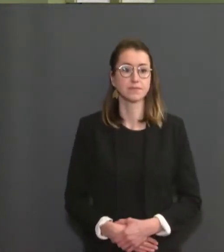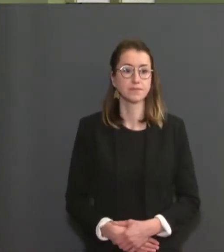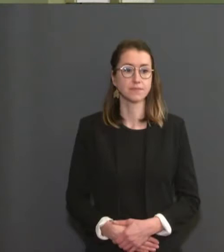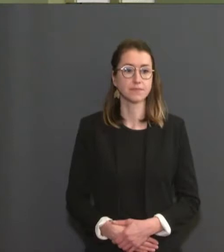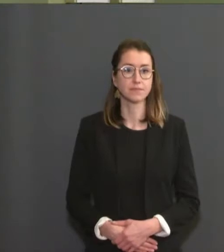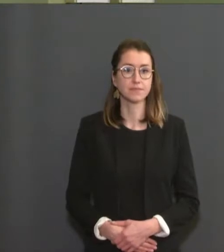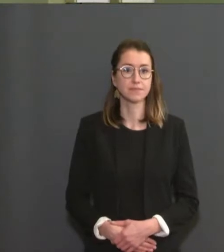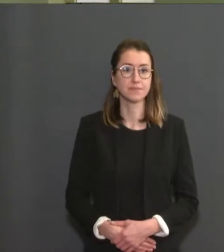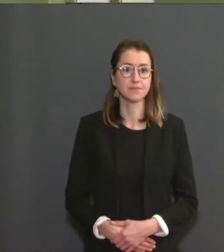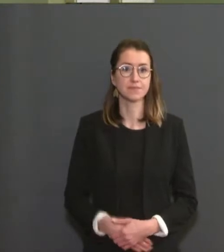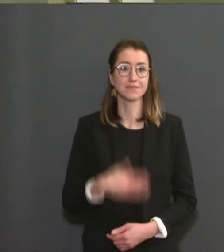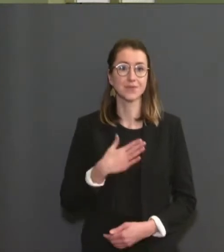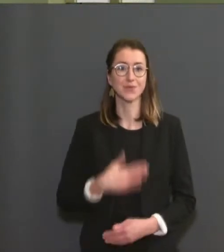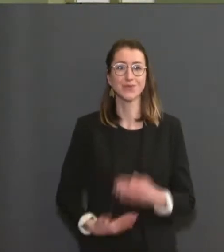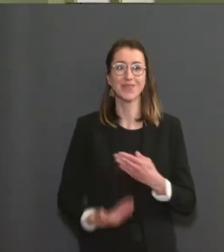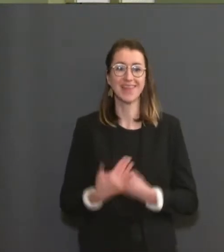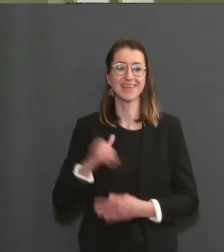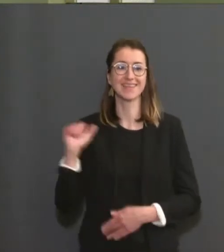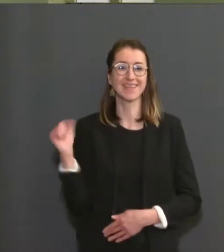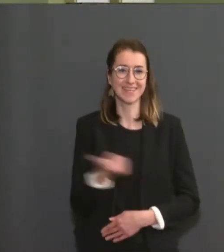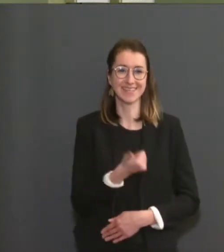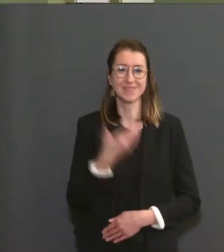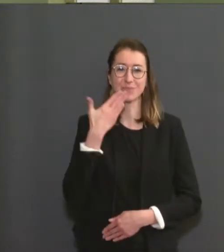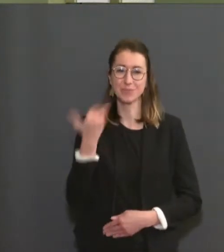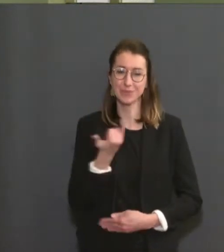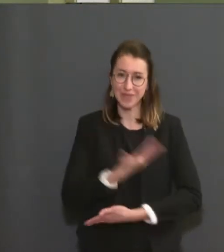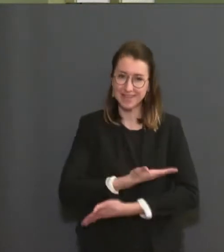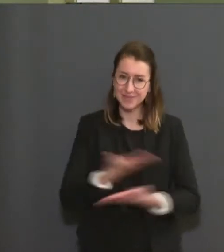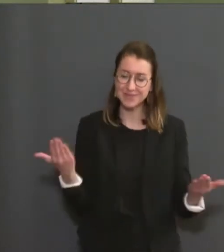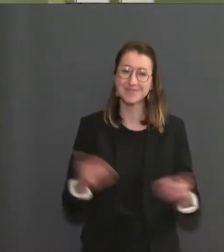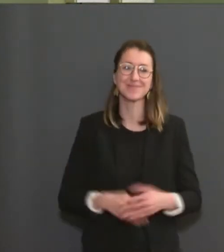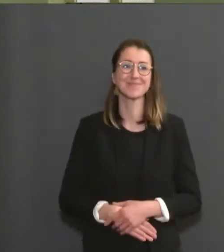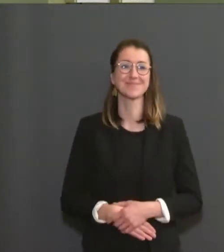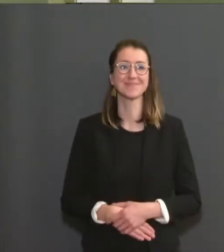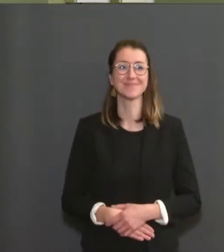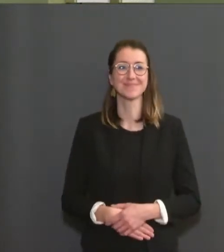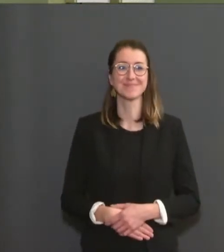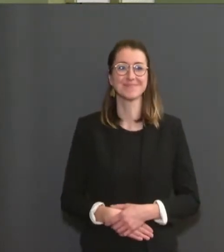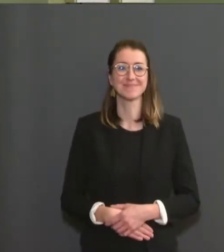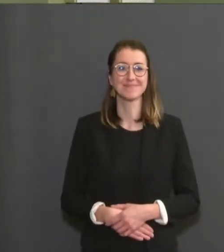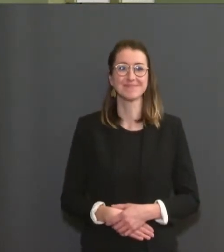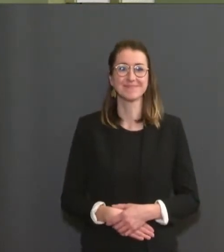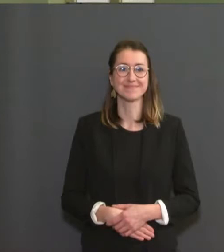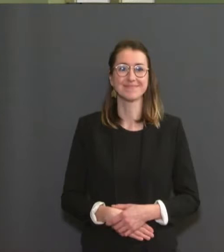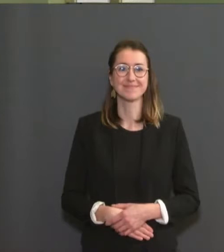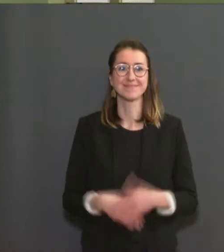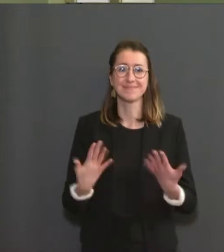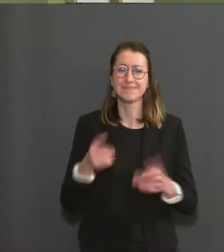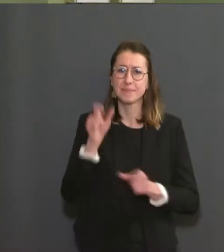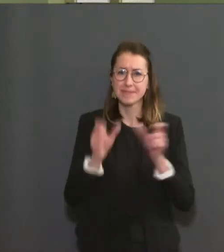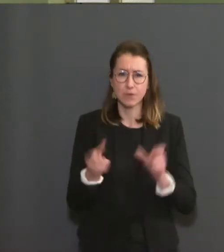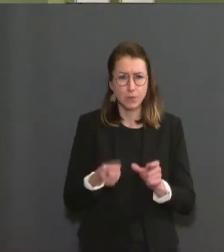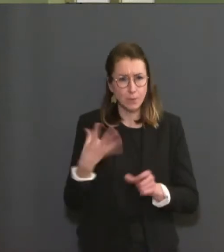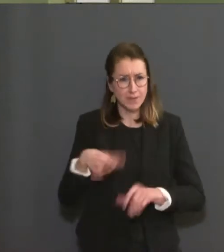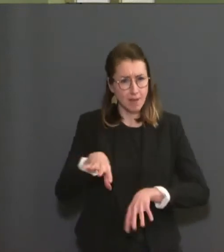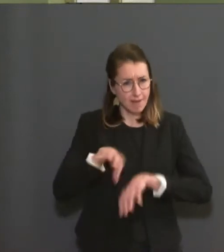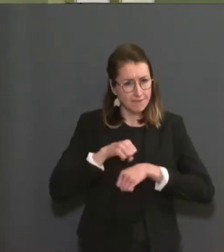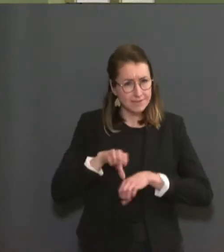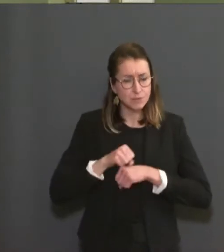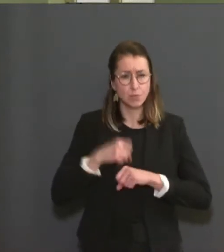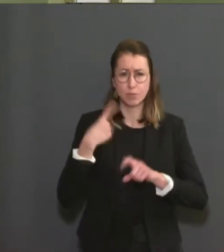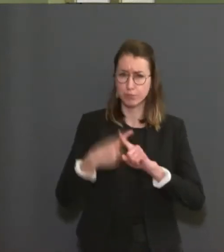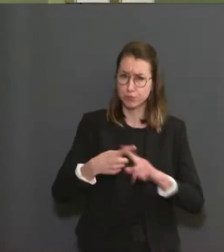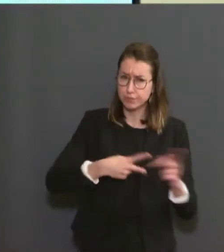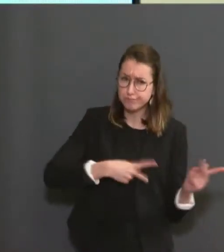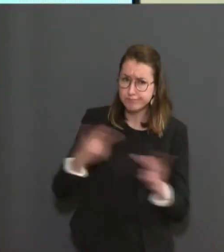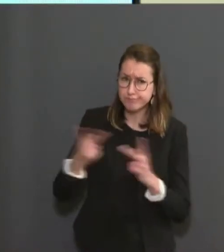Goedendag iedereen, bonjour à toutes, bonjour à tous. Alors, le nombre d'infections, le nombre d'hospitalisations continue de